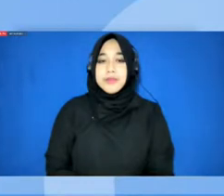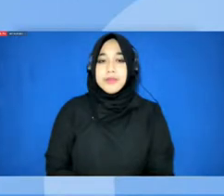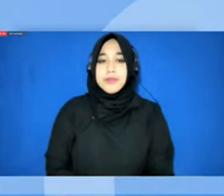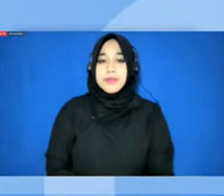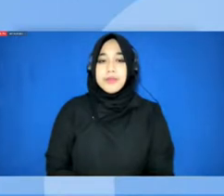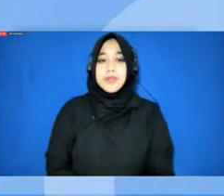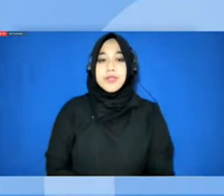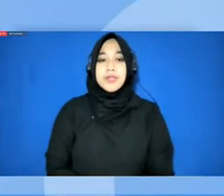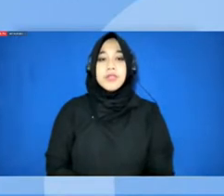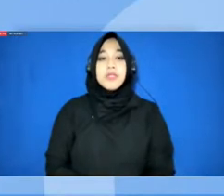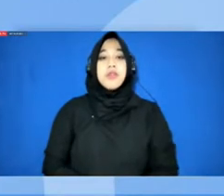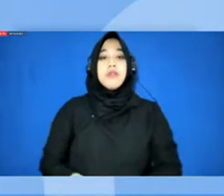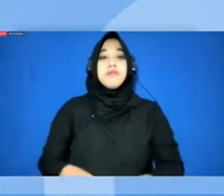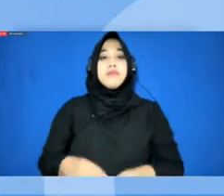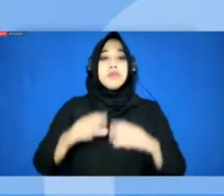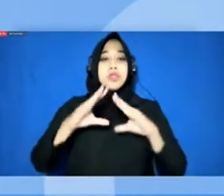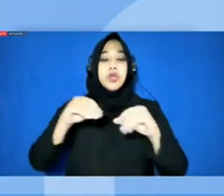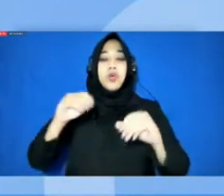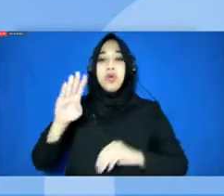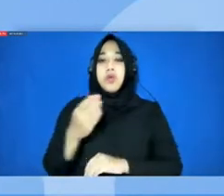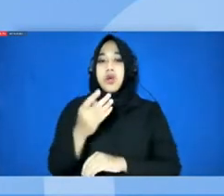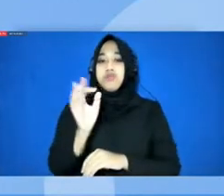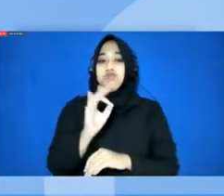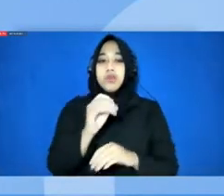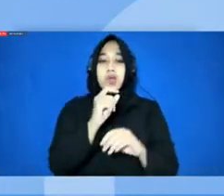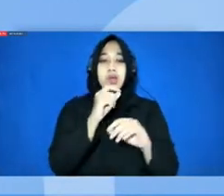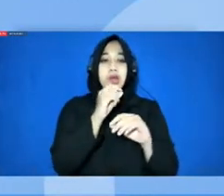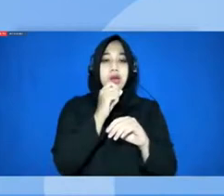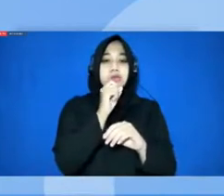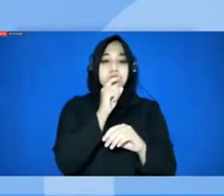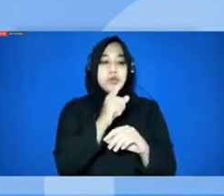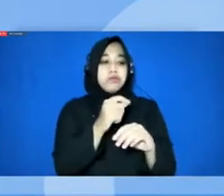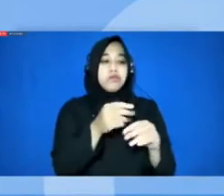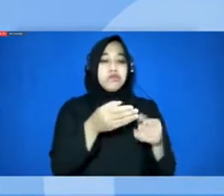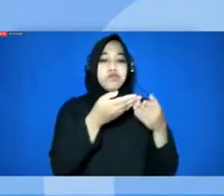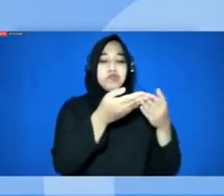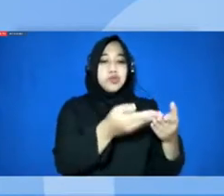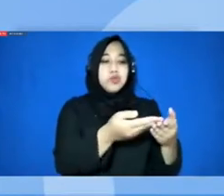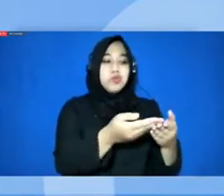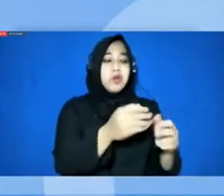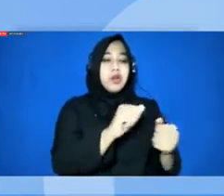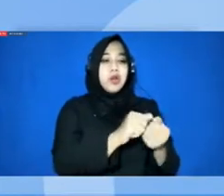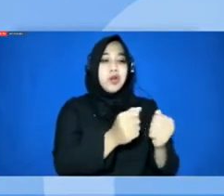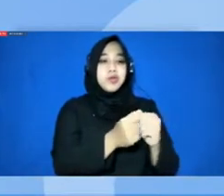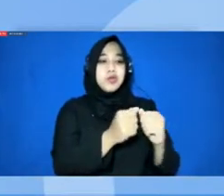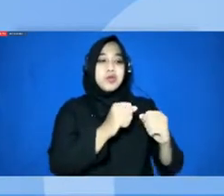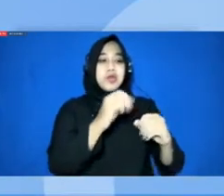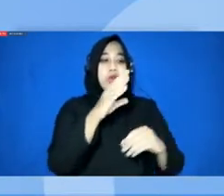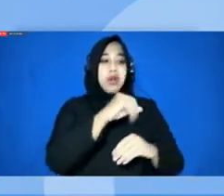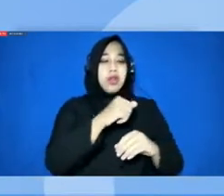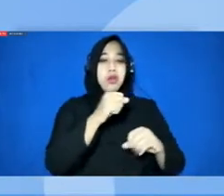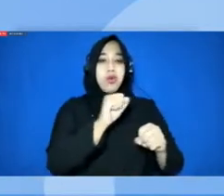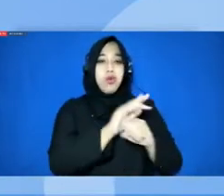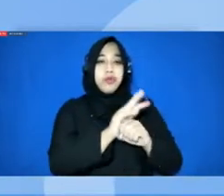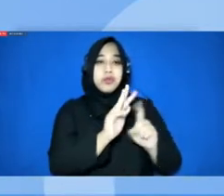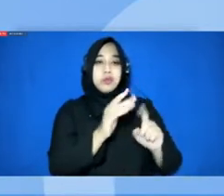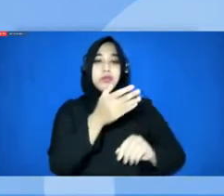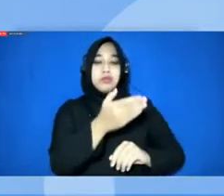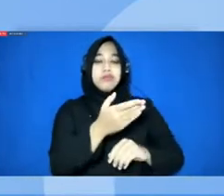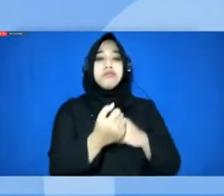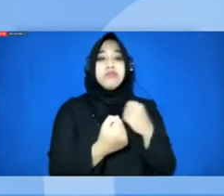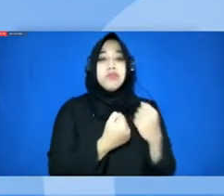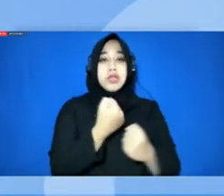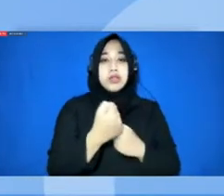Jawa Barat masih belum absen sebagai daerah penyumbang kasus harian tertinggi COVID-19.